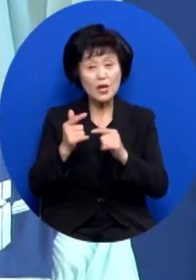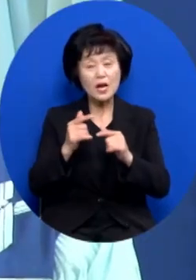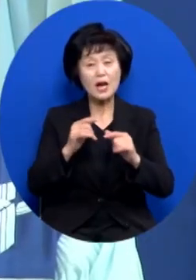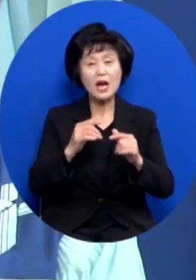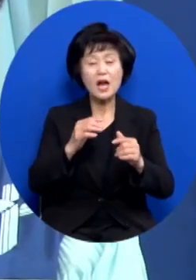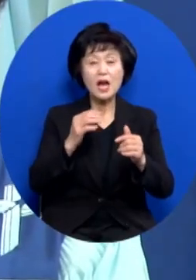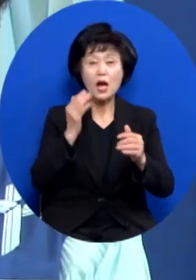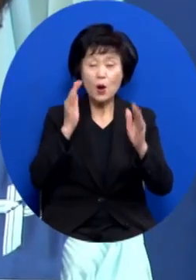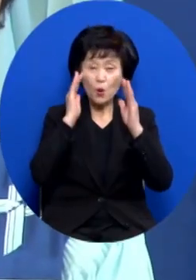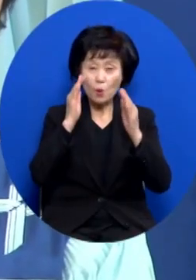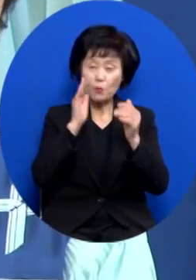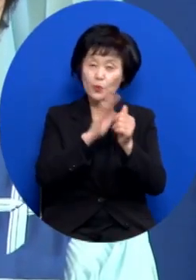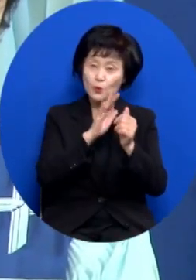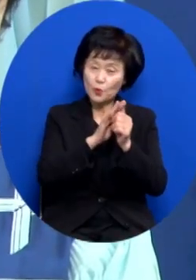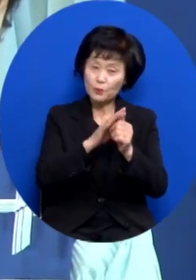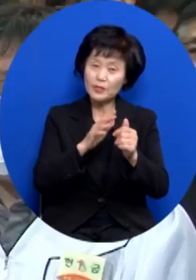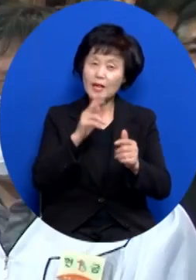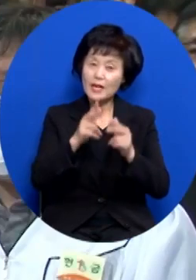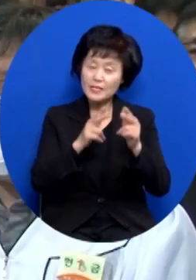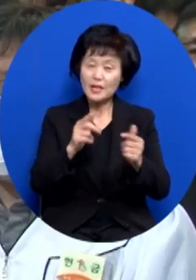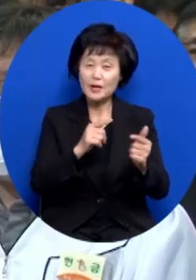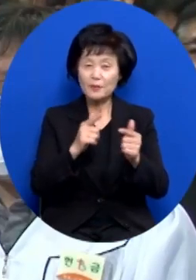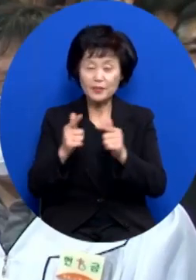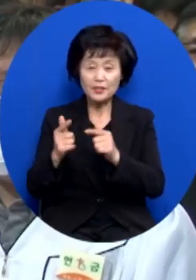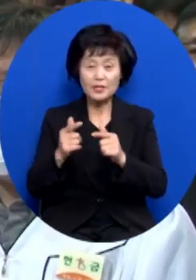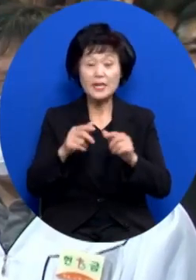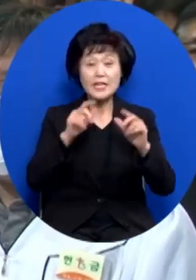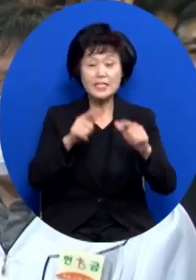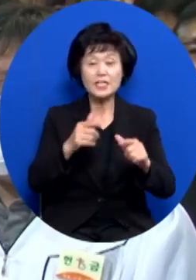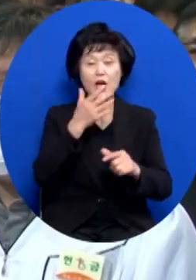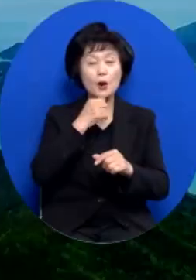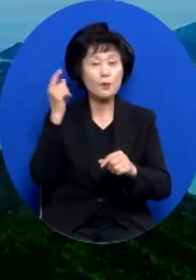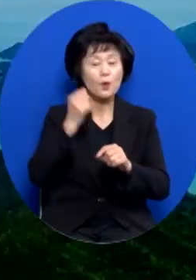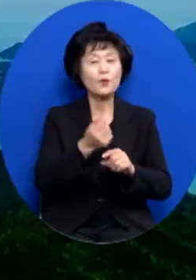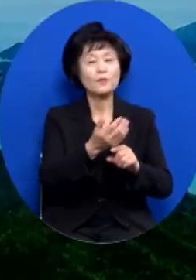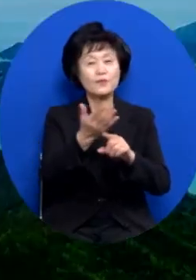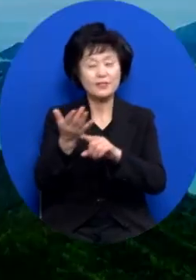장학금 지원 사업을 펼치며 지역 복음화에 앞장서고 있습니다.